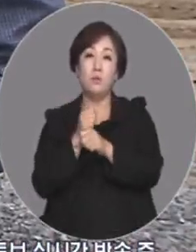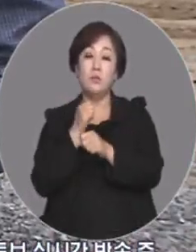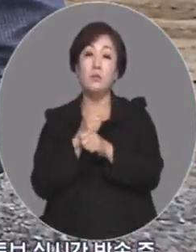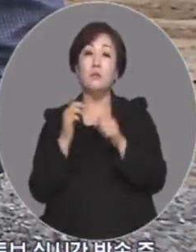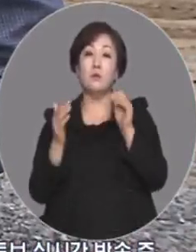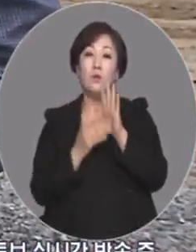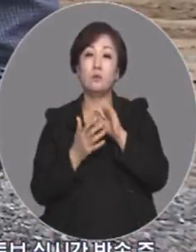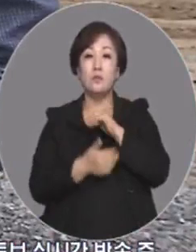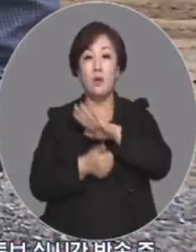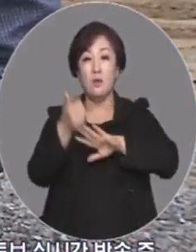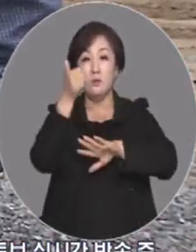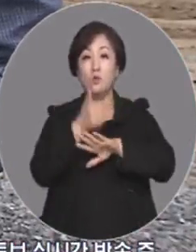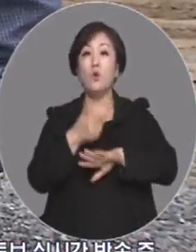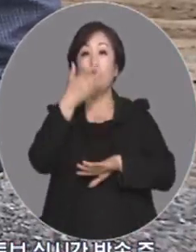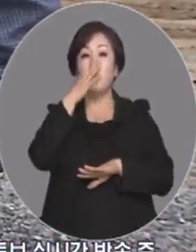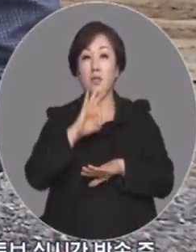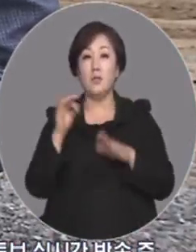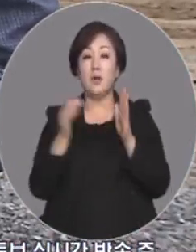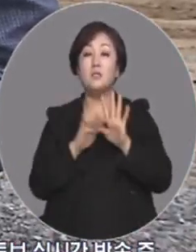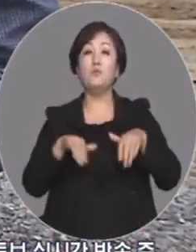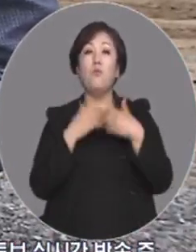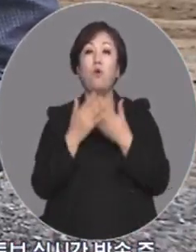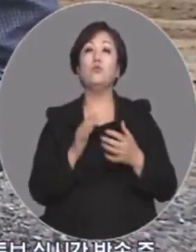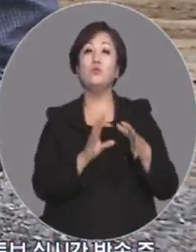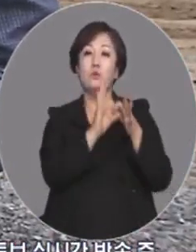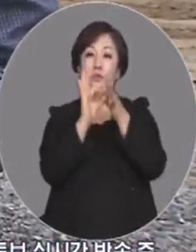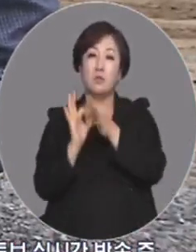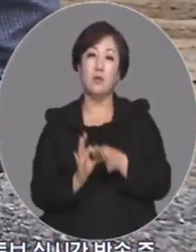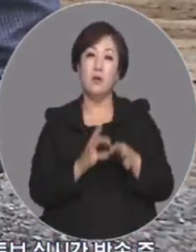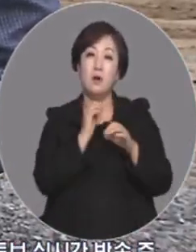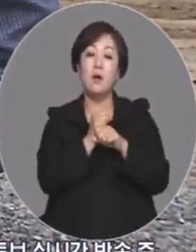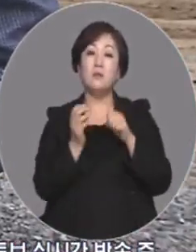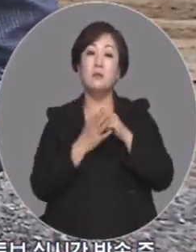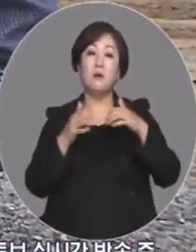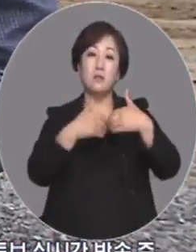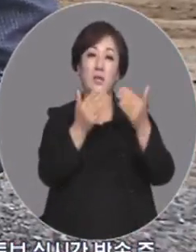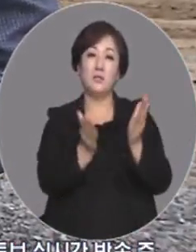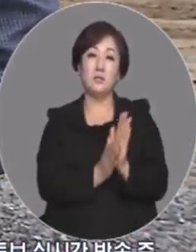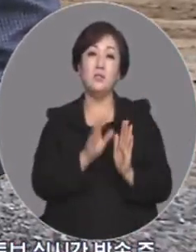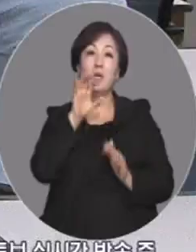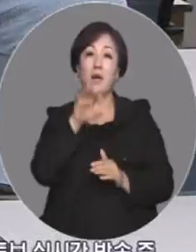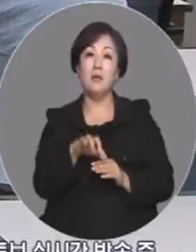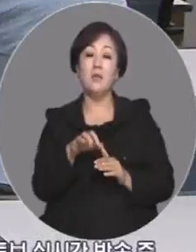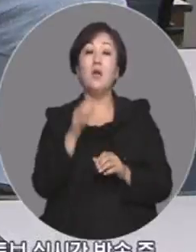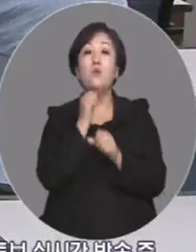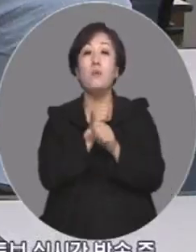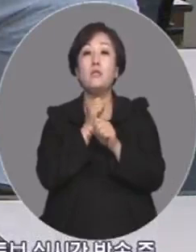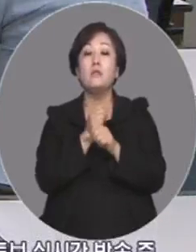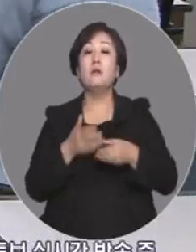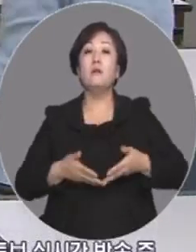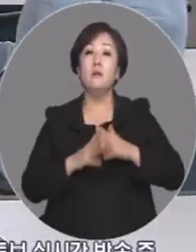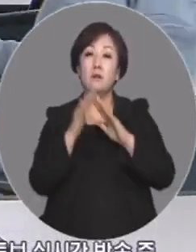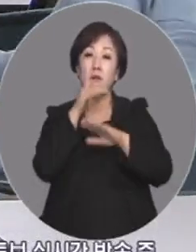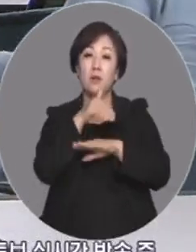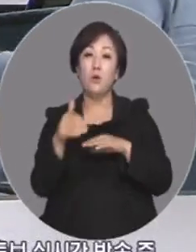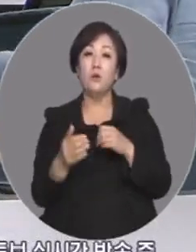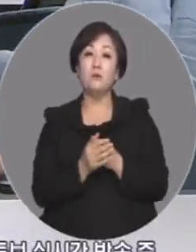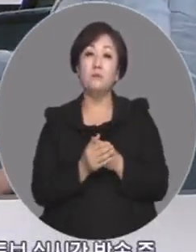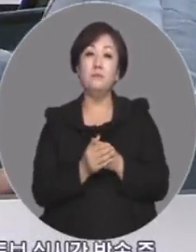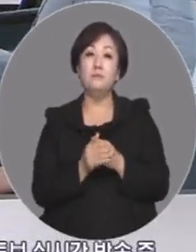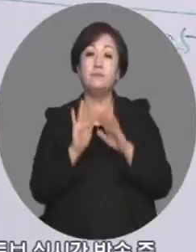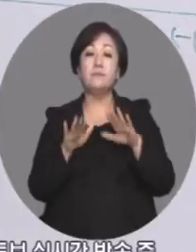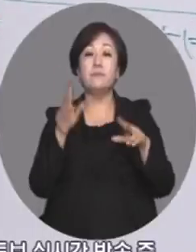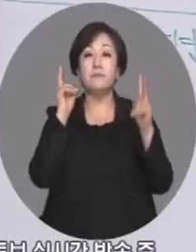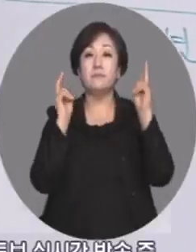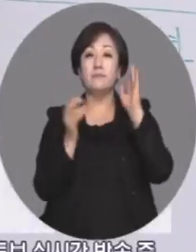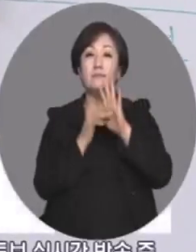그리고 수요 창출에 이르는 전주기 수소 밸류체인이 모두 이 단지 내에 갖춰질 예정입니다. 이 회사는